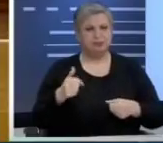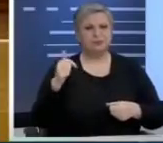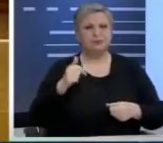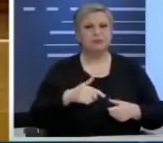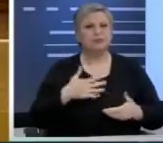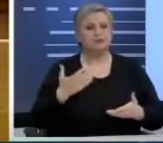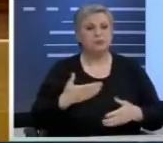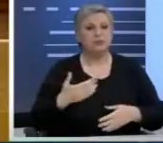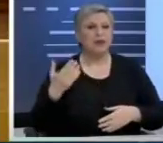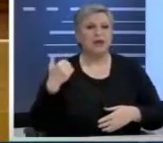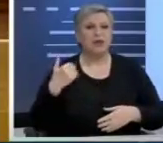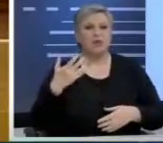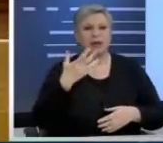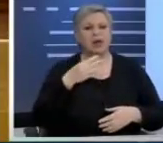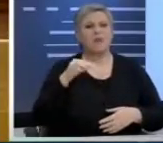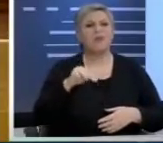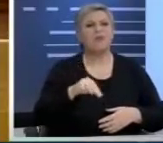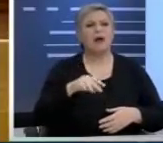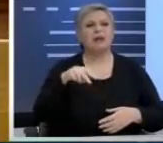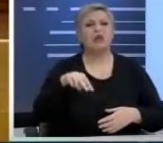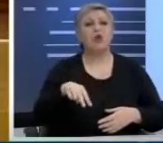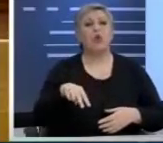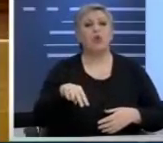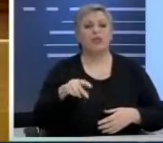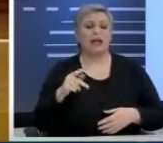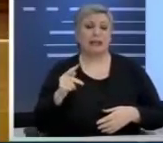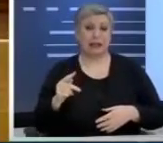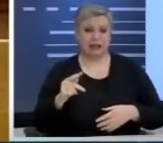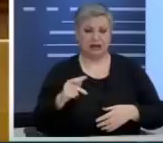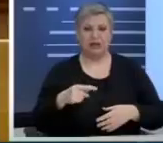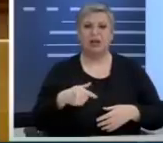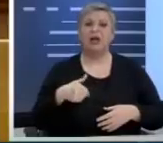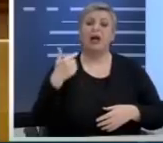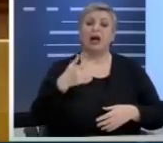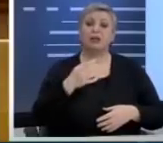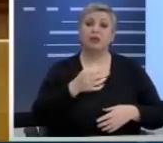έθεσε ο Μάρτιν Λούθερ Κίνγκ. Όχι για σας, κύριε Βορύδη, αυτή τη φορά.